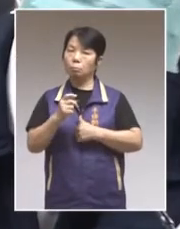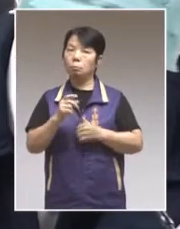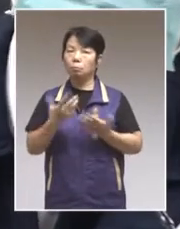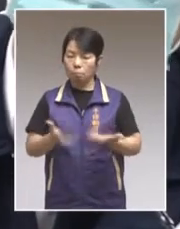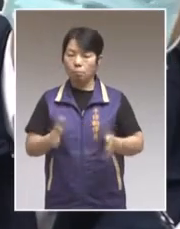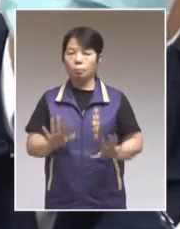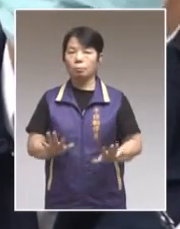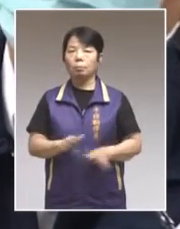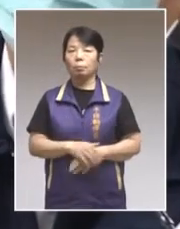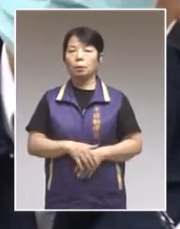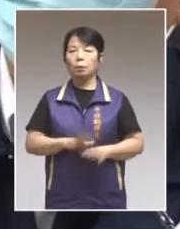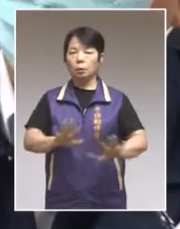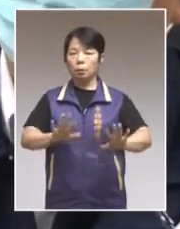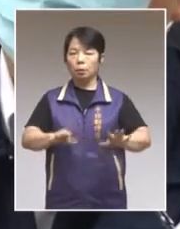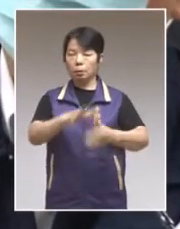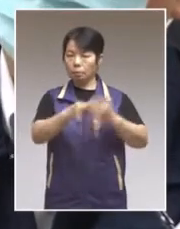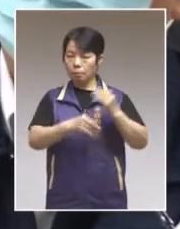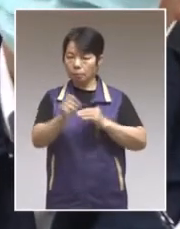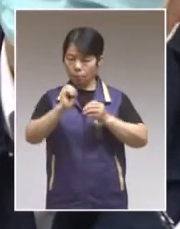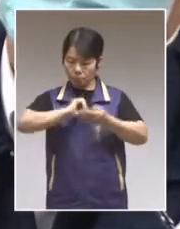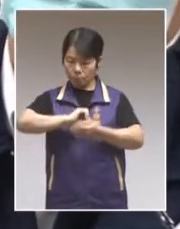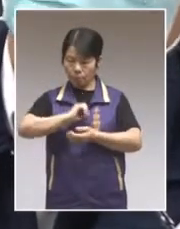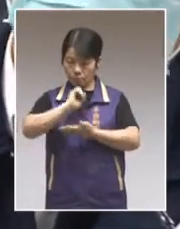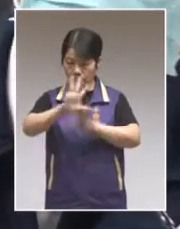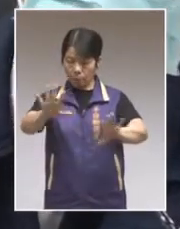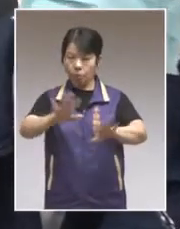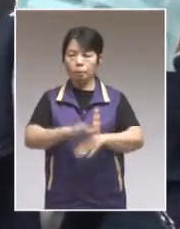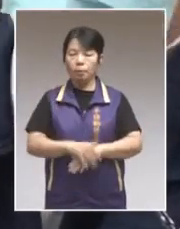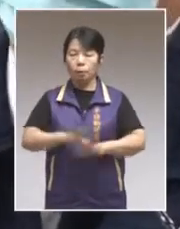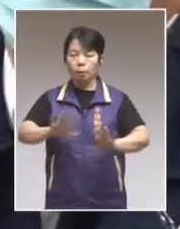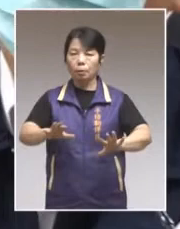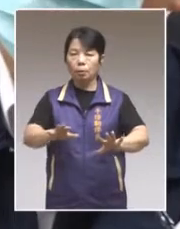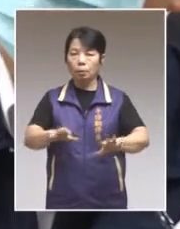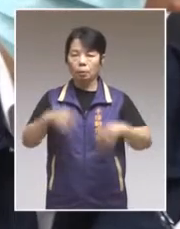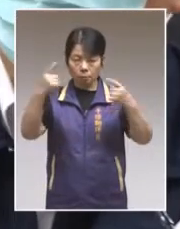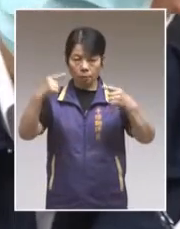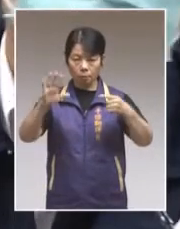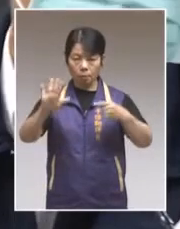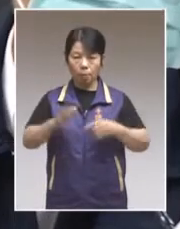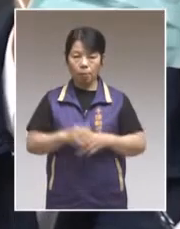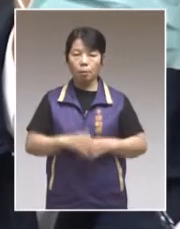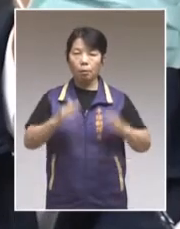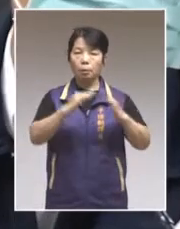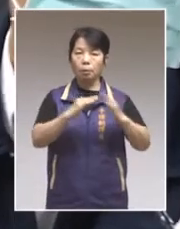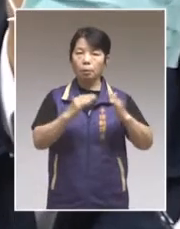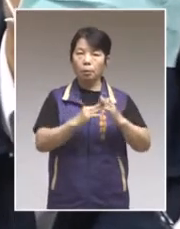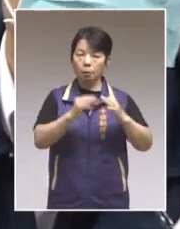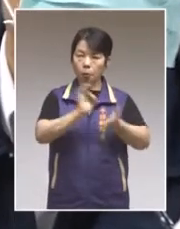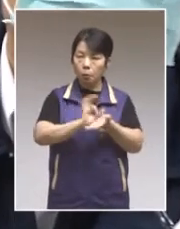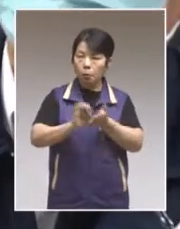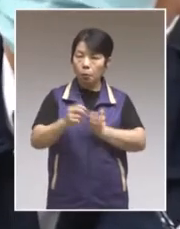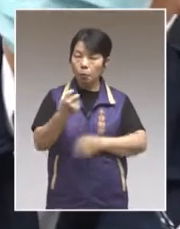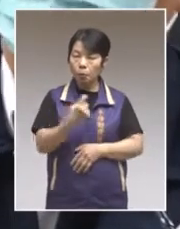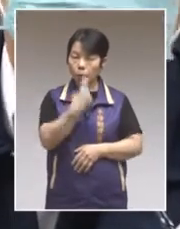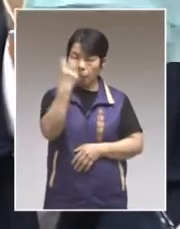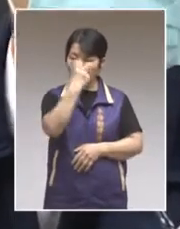边做一些重点的提示，包括说我们最常用的是说最近有家用快筛试剂。好，那这里做一个简单的提